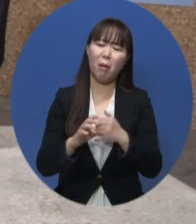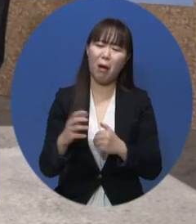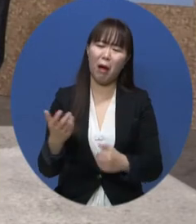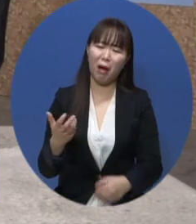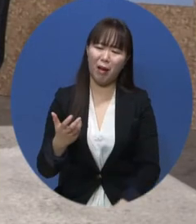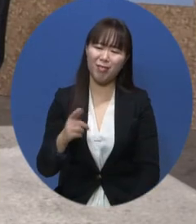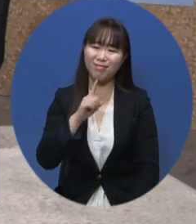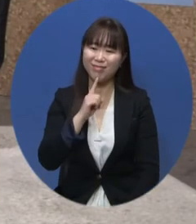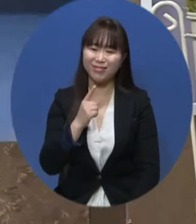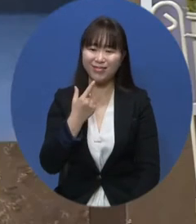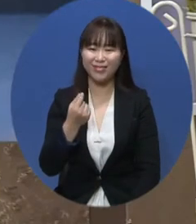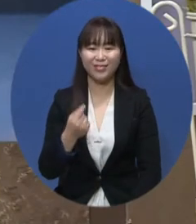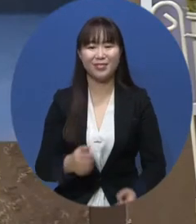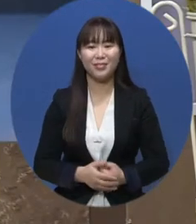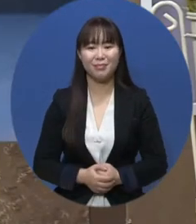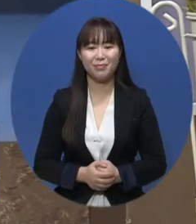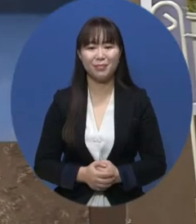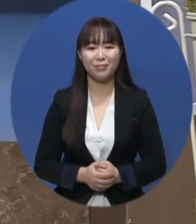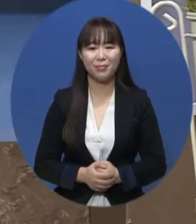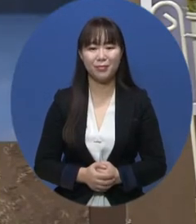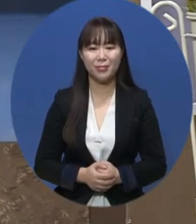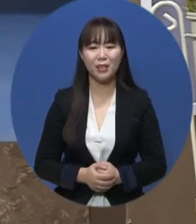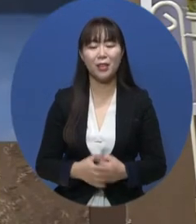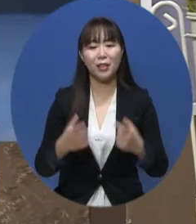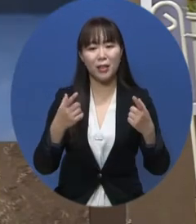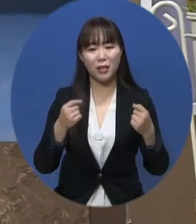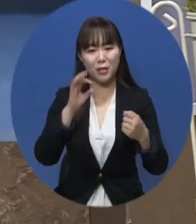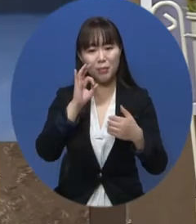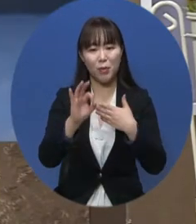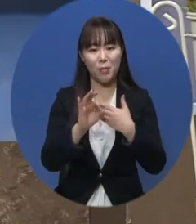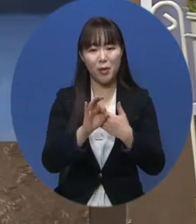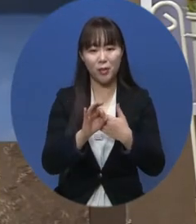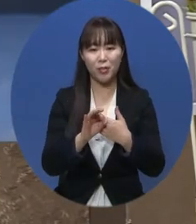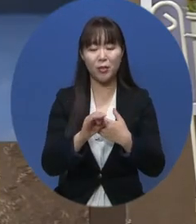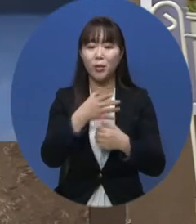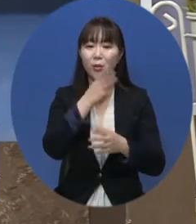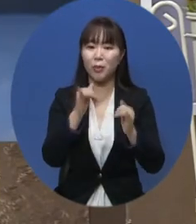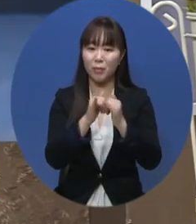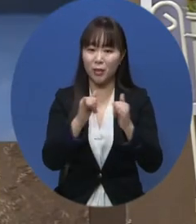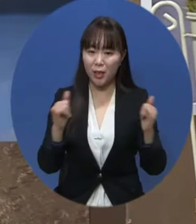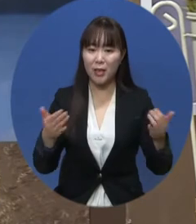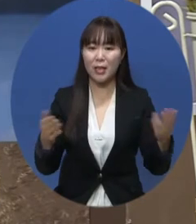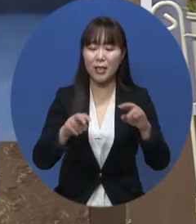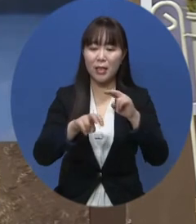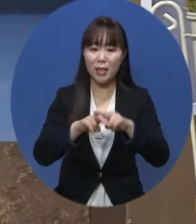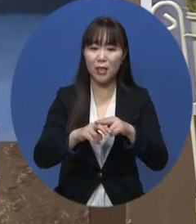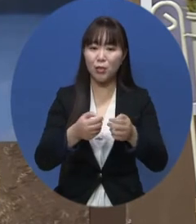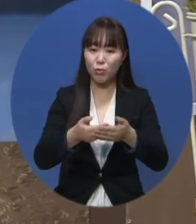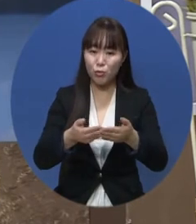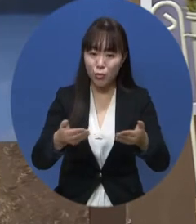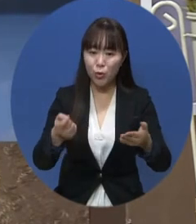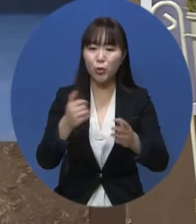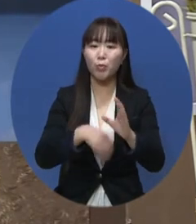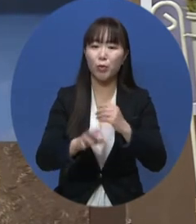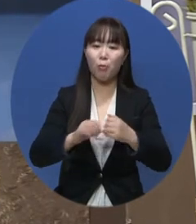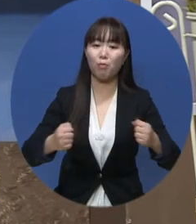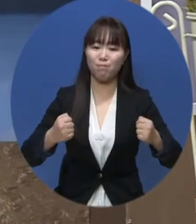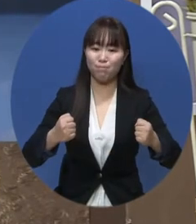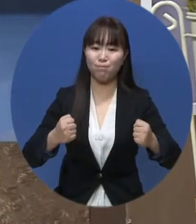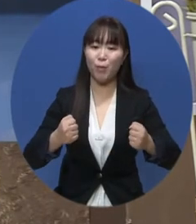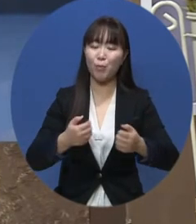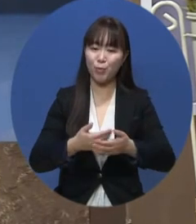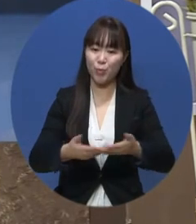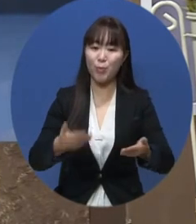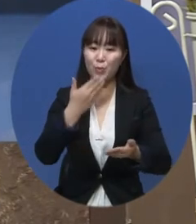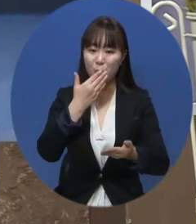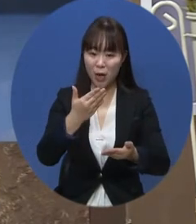예. 네. 그래서 이제 이런 측면에서도 보면은 계속해서 노인분들에게 일자리를 주면서 좀 활력을 계속해서